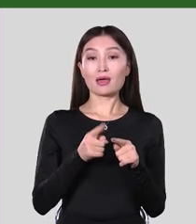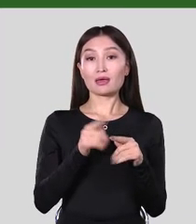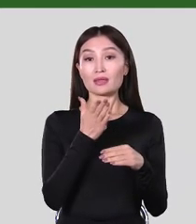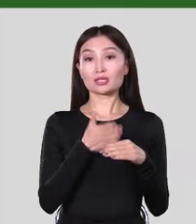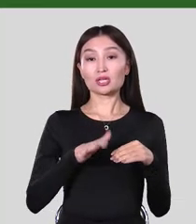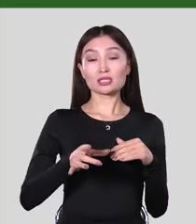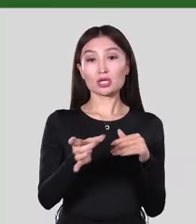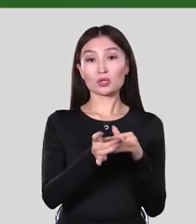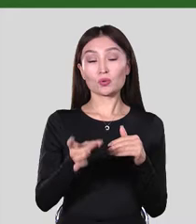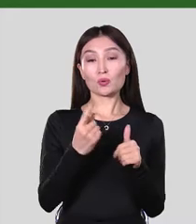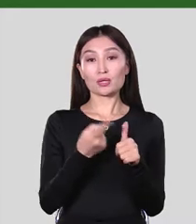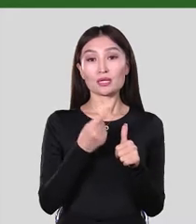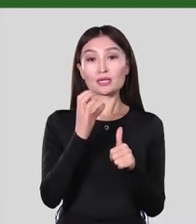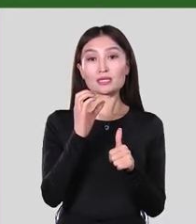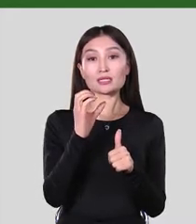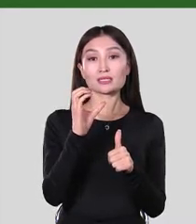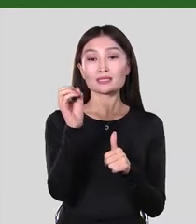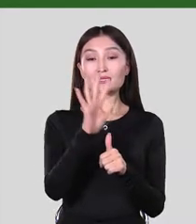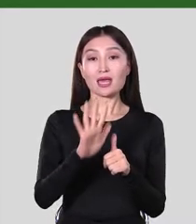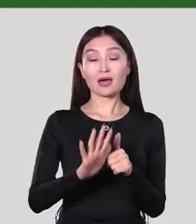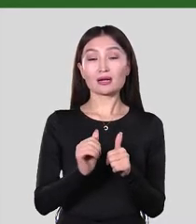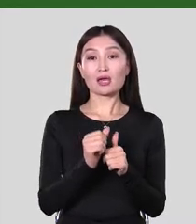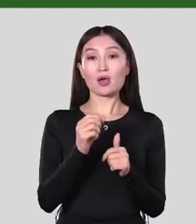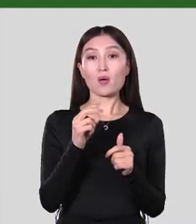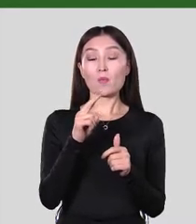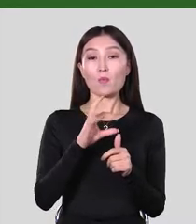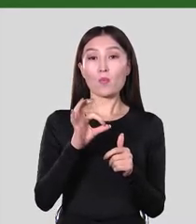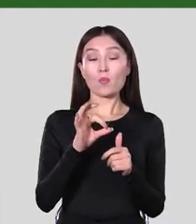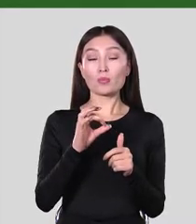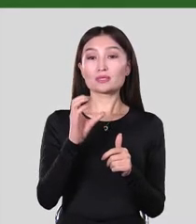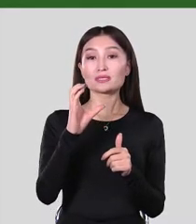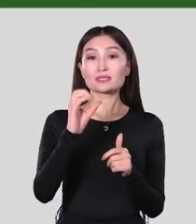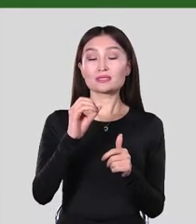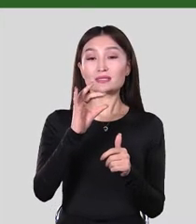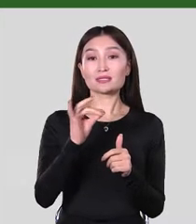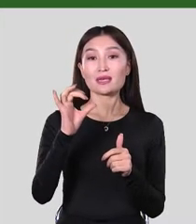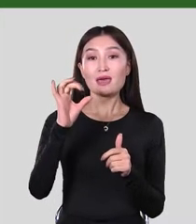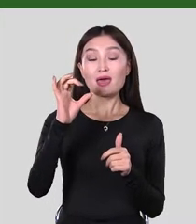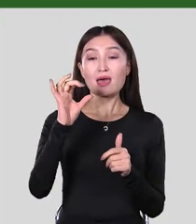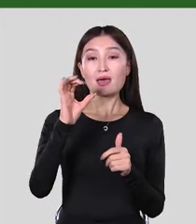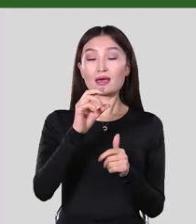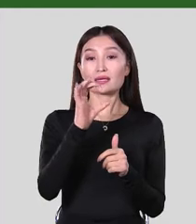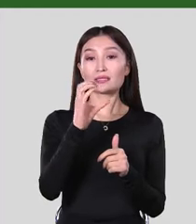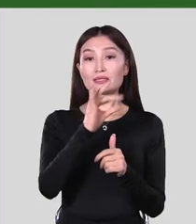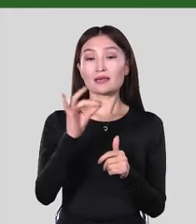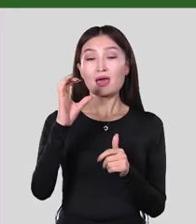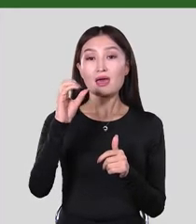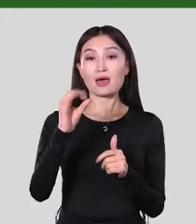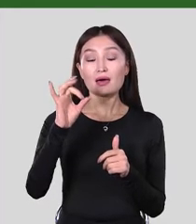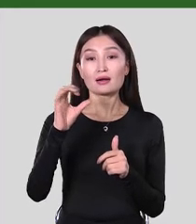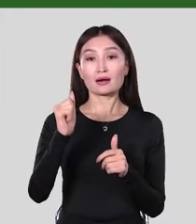часть региона называется Сьеррой. По-испански Сьерра означает горы. Горная цепь